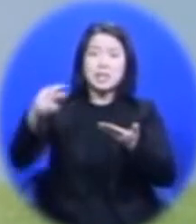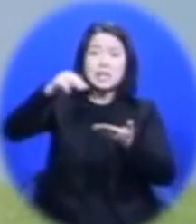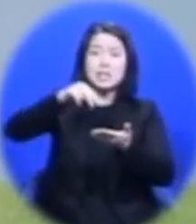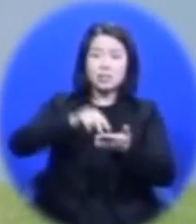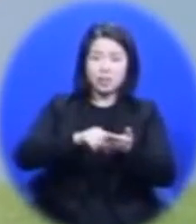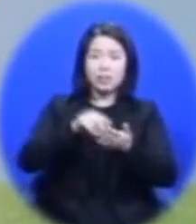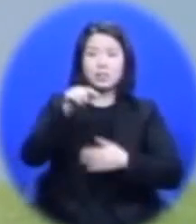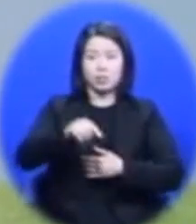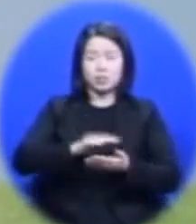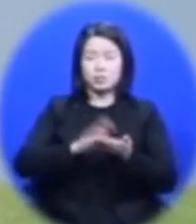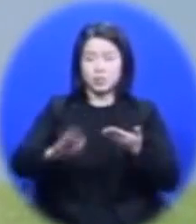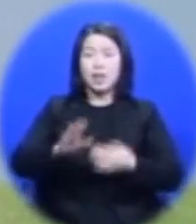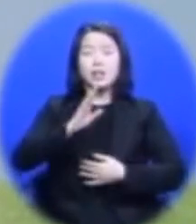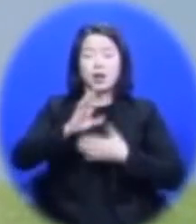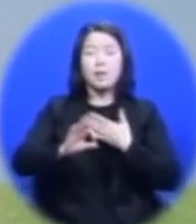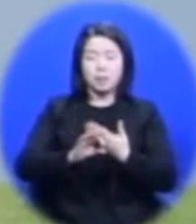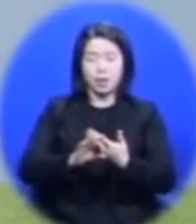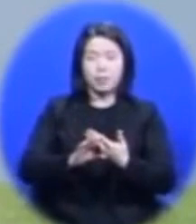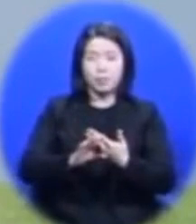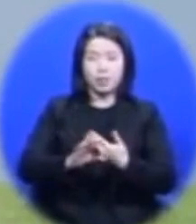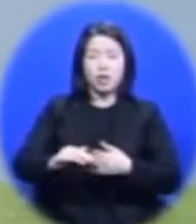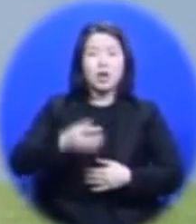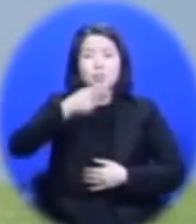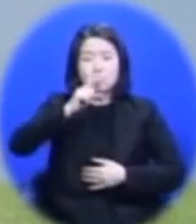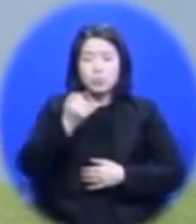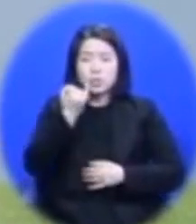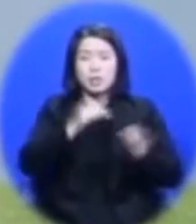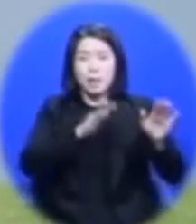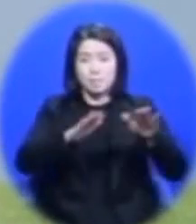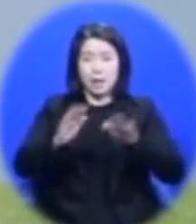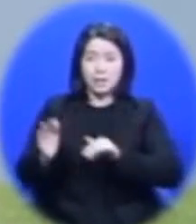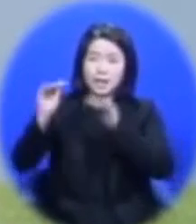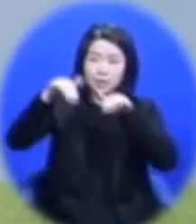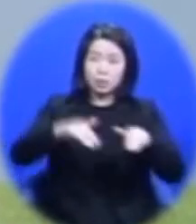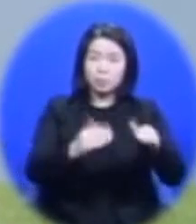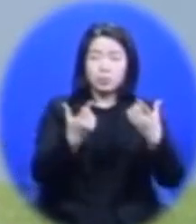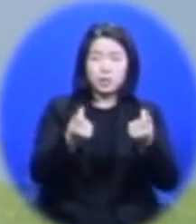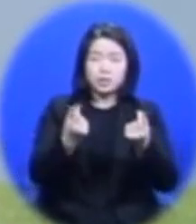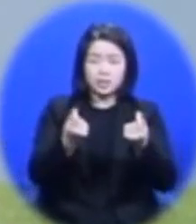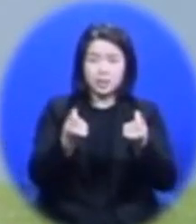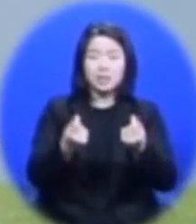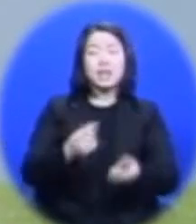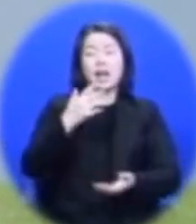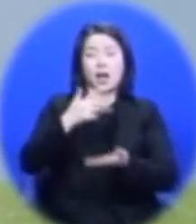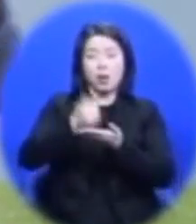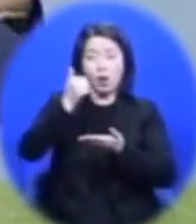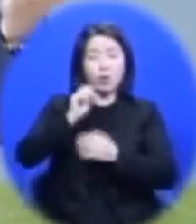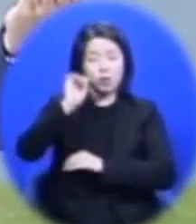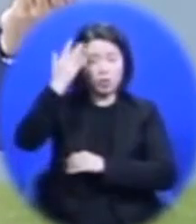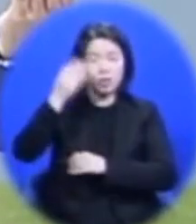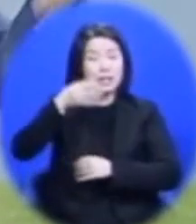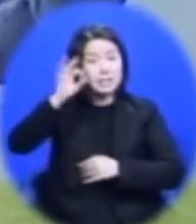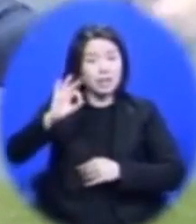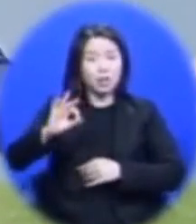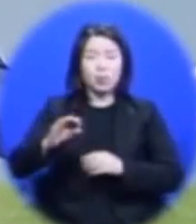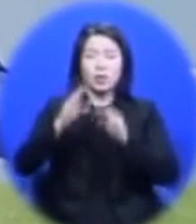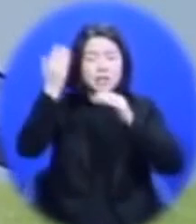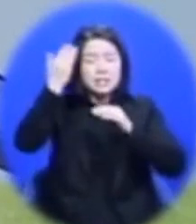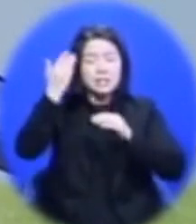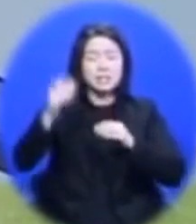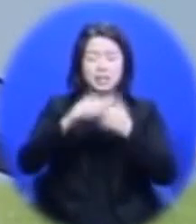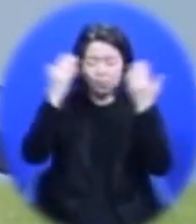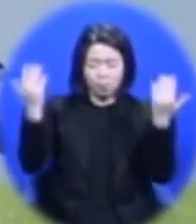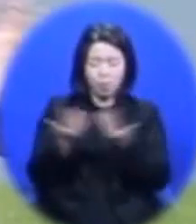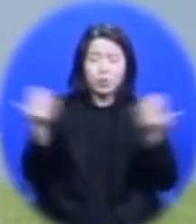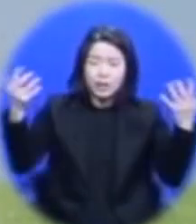것이에요. 그러면 물이 바다 덮은 같이 하나님의 영광을 인정하고 여호와의 지식이 온 땅에 충만하고 가득하게 되는